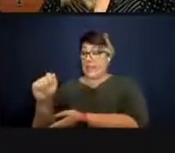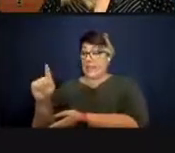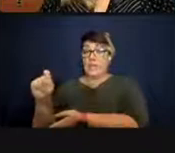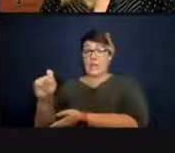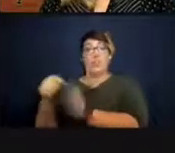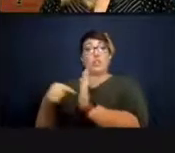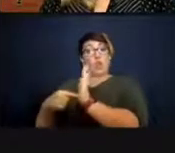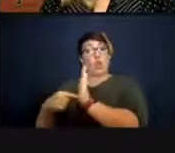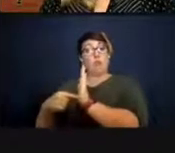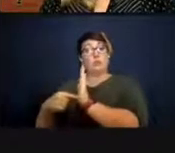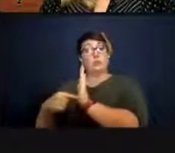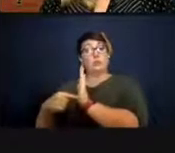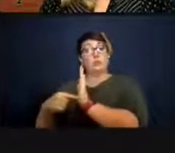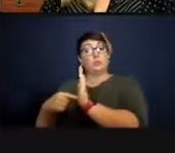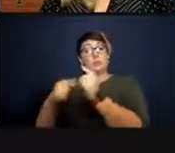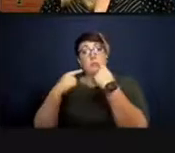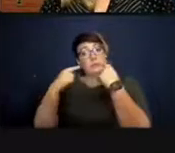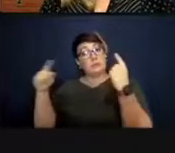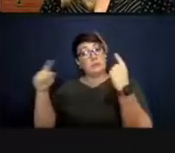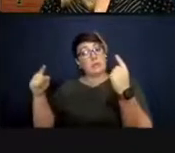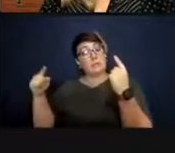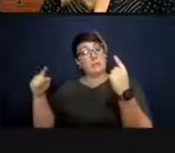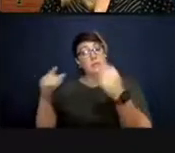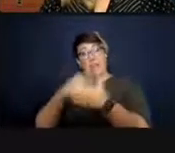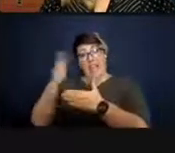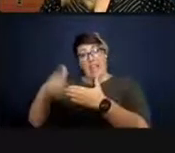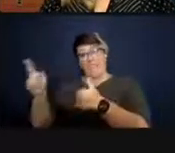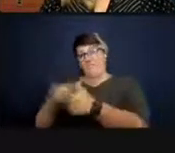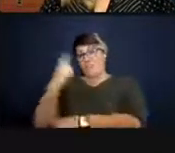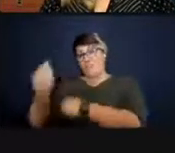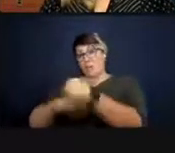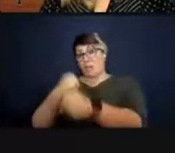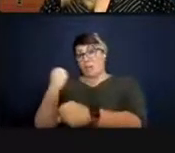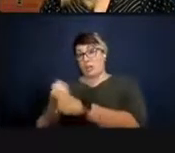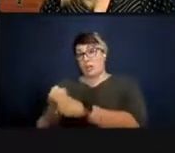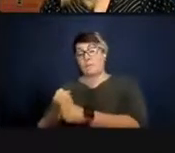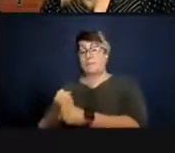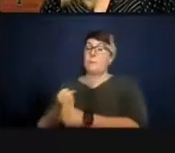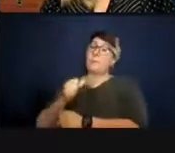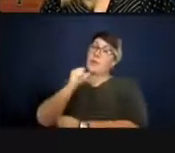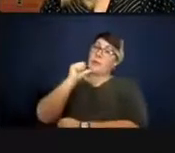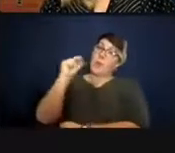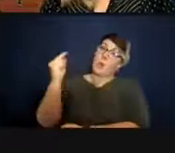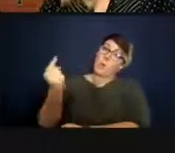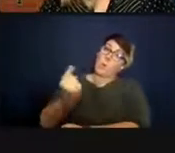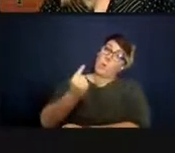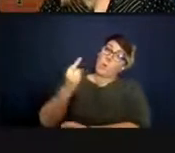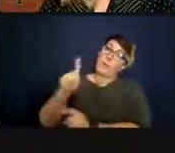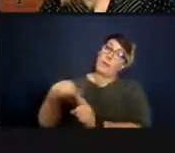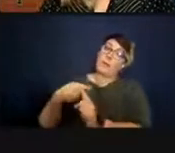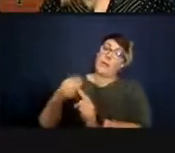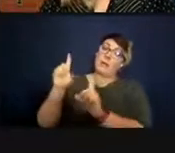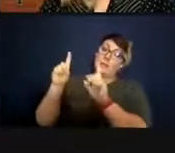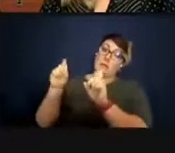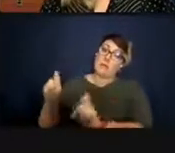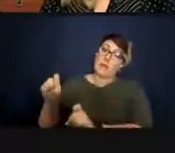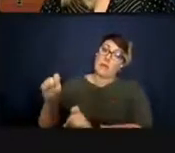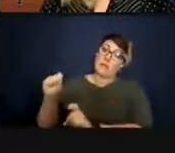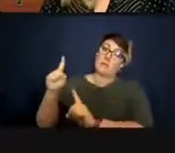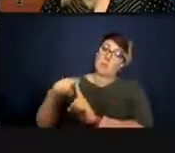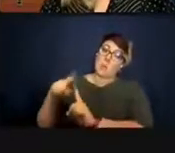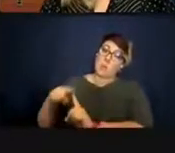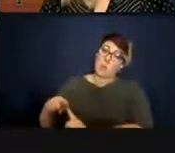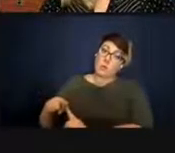data ambayo itaonyesha kwamba matokeo ya wanafunzi yame boreka. Si lazima